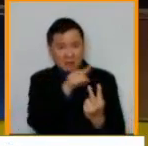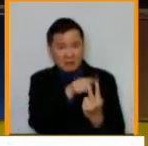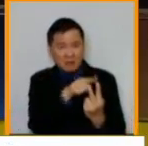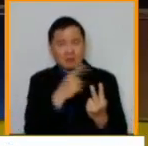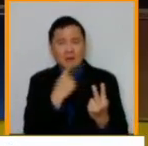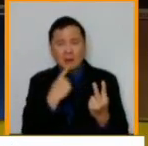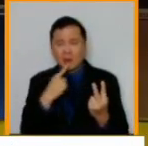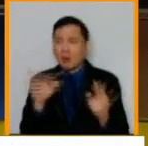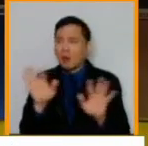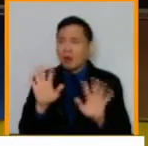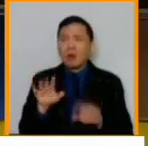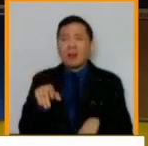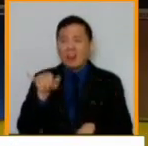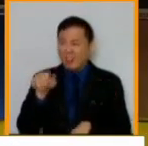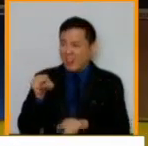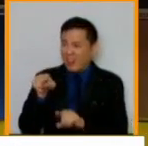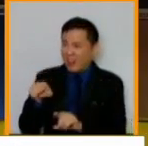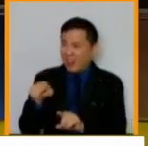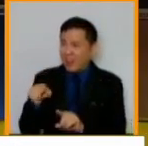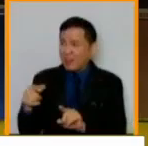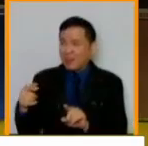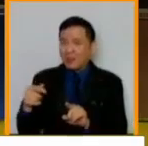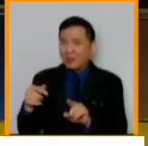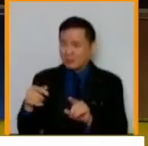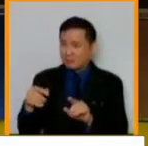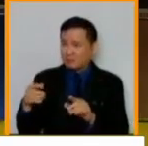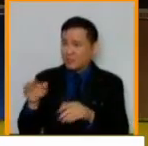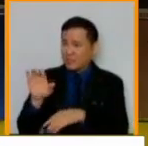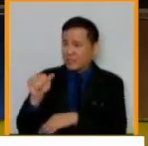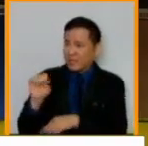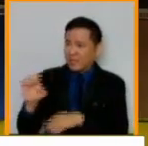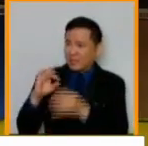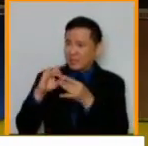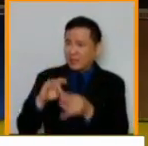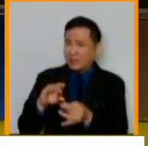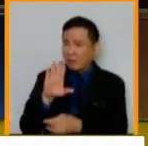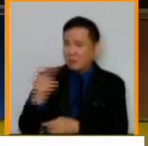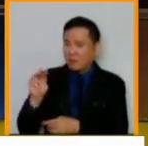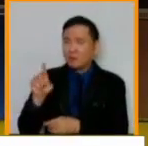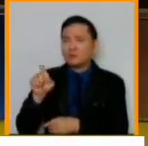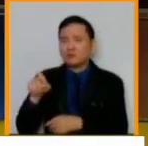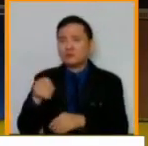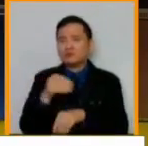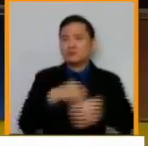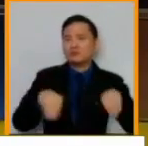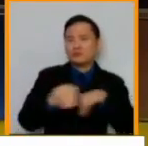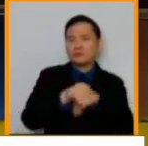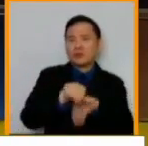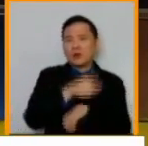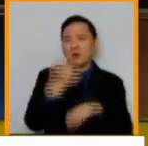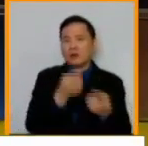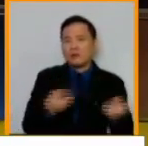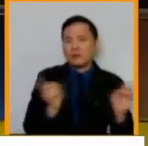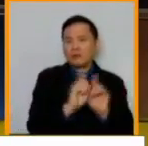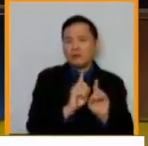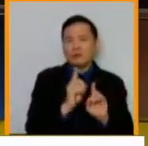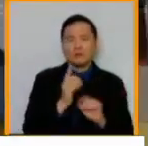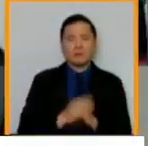dahil mag-iiba na ang composition ng division na may hawak sa kaso. Narito ang unang balita ni Sandra Aguinaldo.